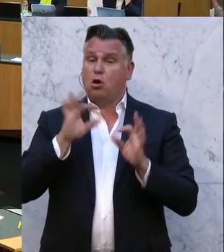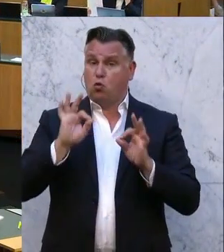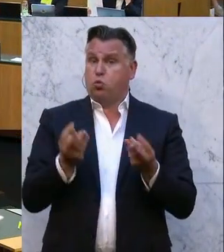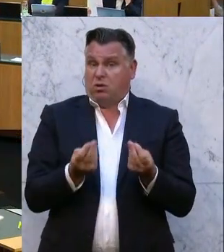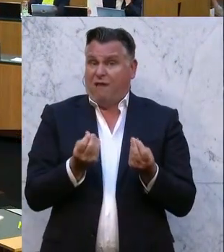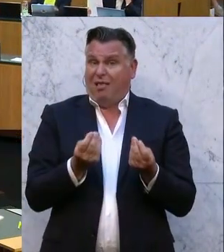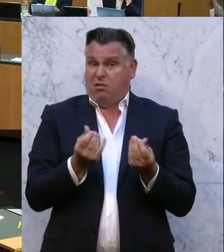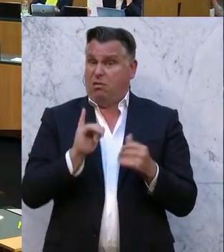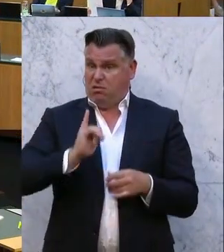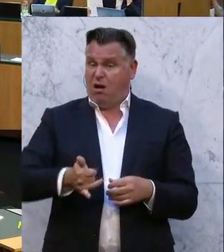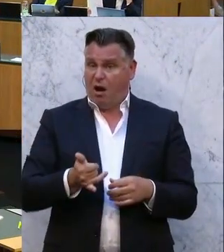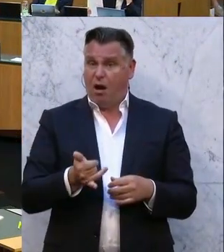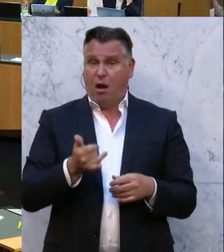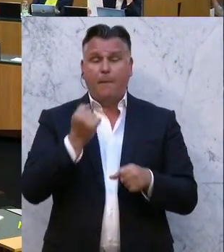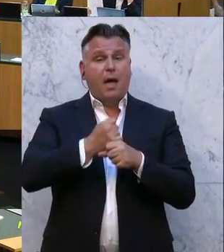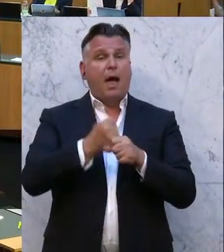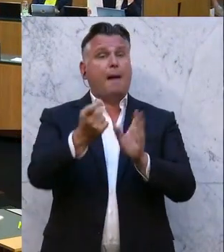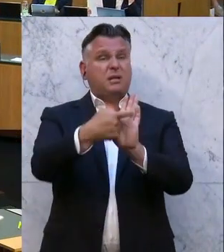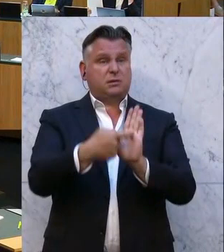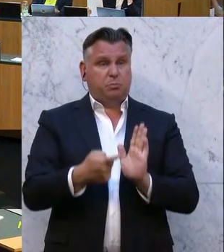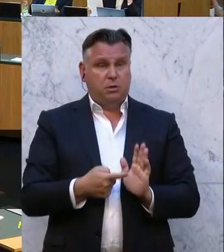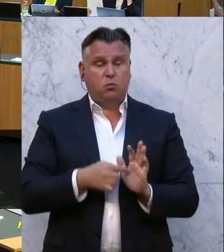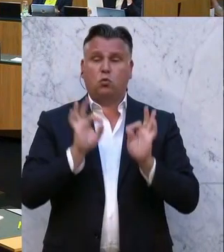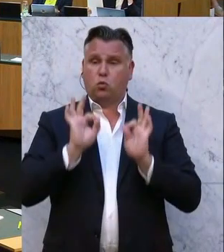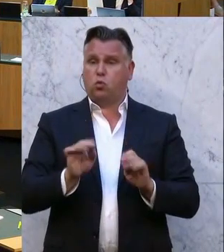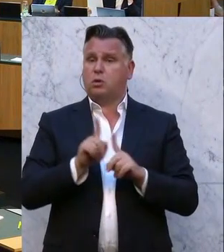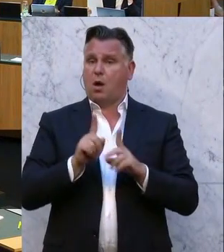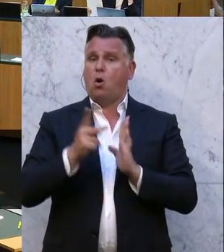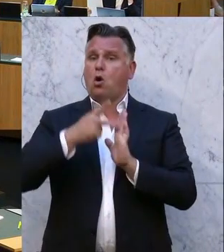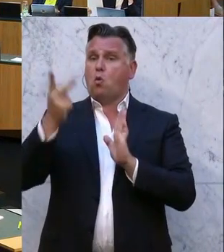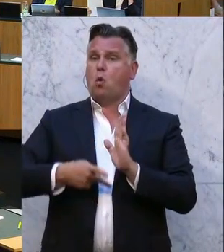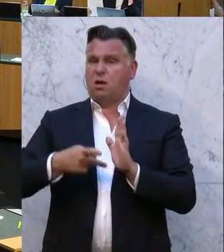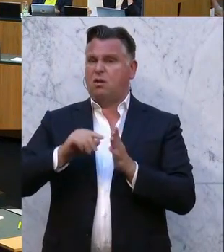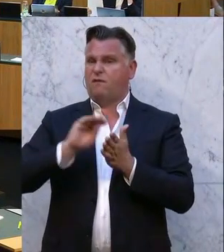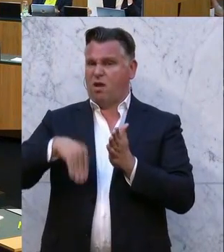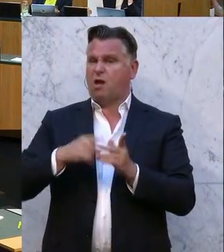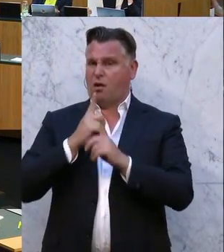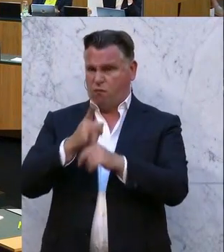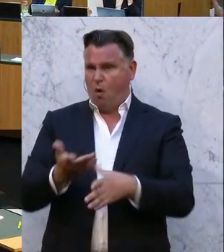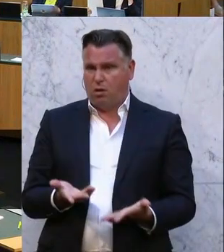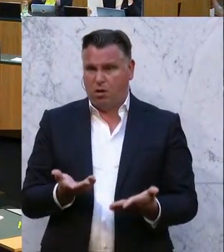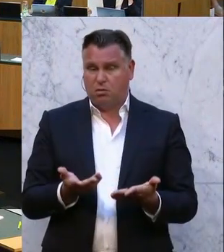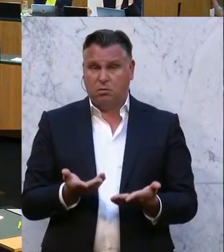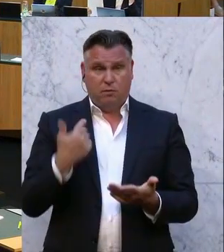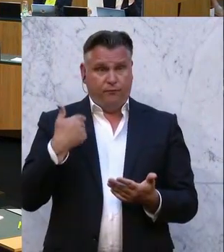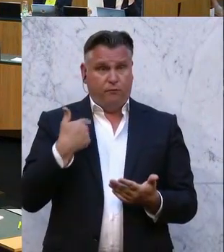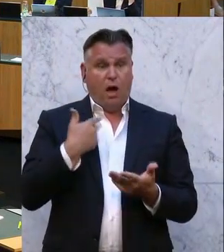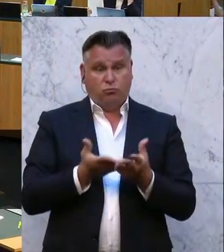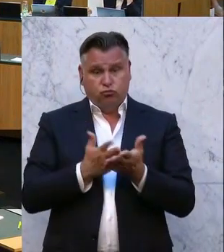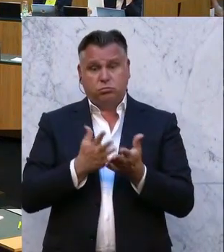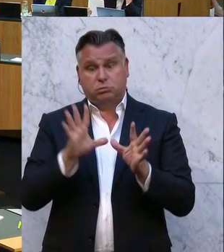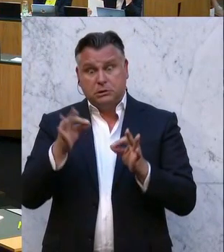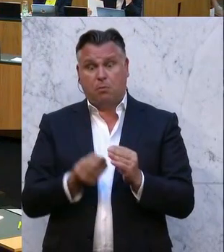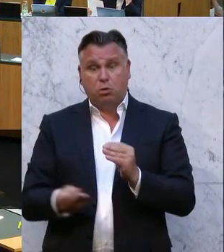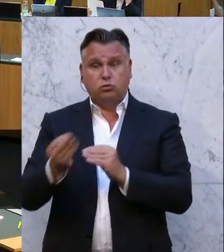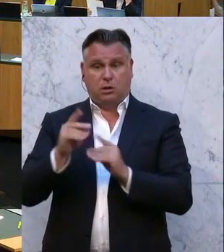und das Gott sei Dank unter Arbeitsbedingungen, wo entsprechend Kollektivverträge eingehalten werden. Und im letzten Jahr haben wir Erhöhungen um 10%